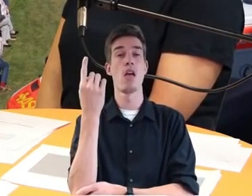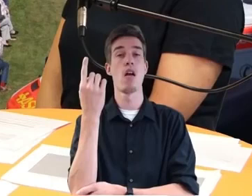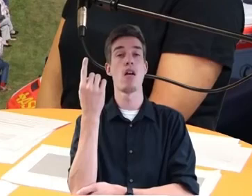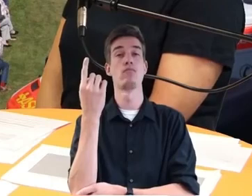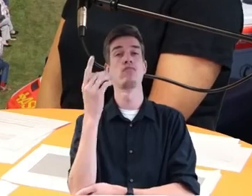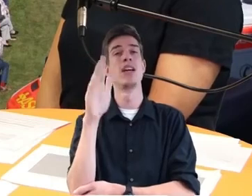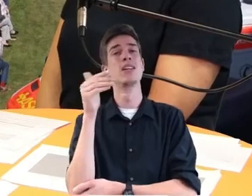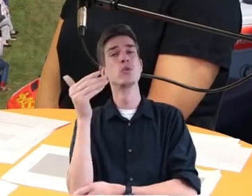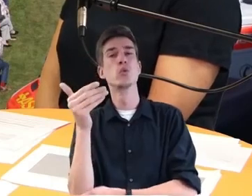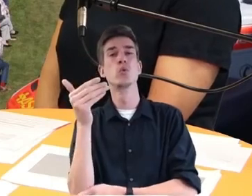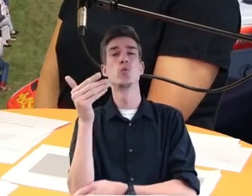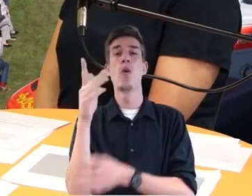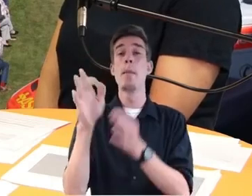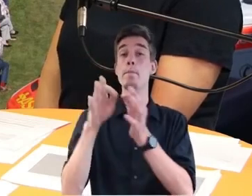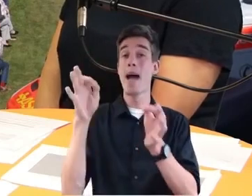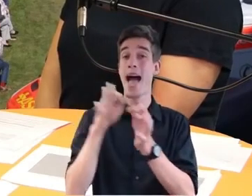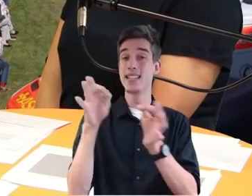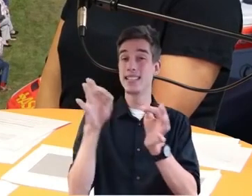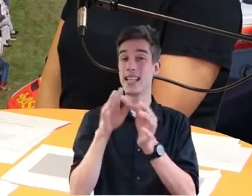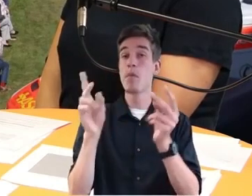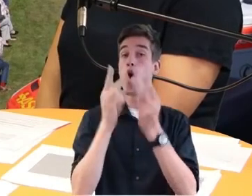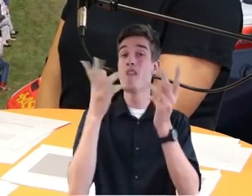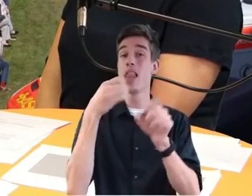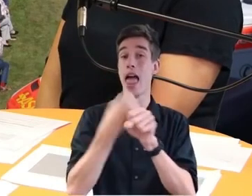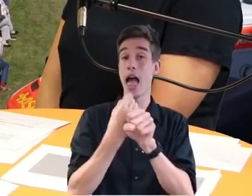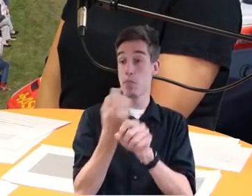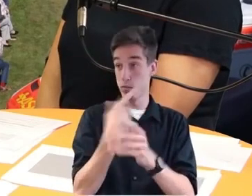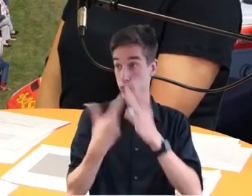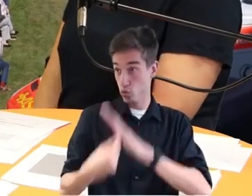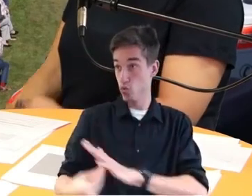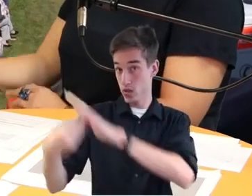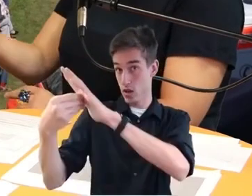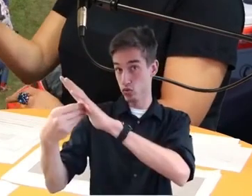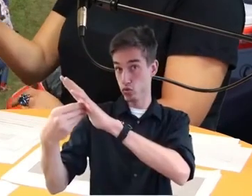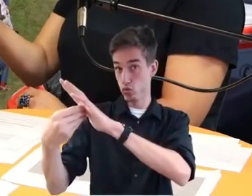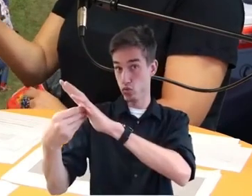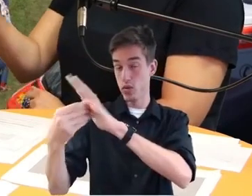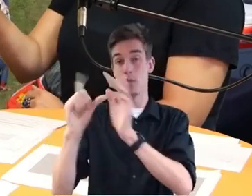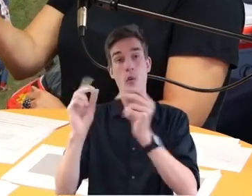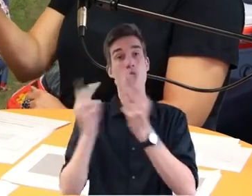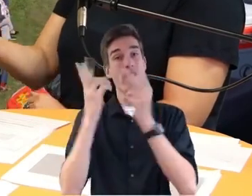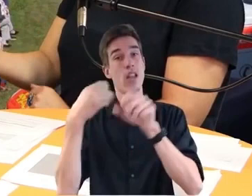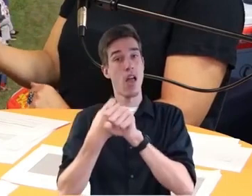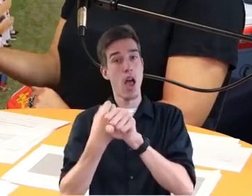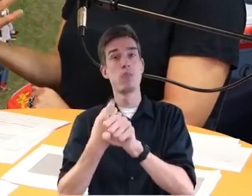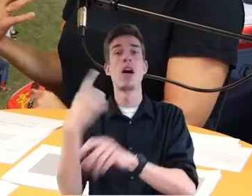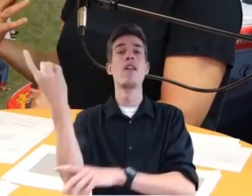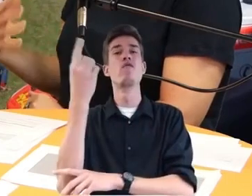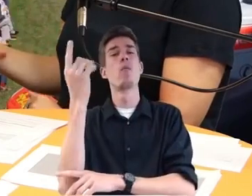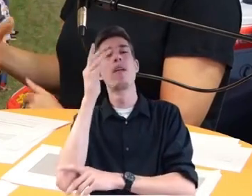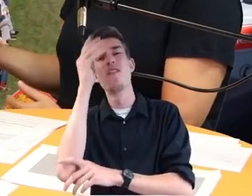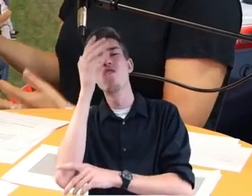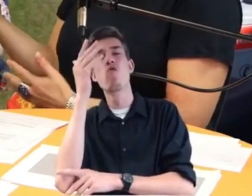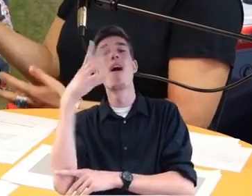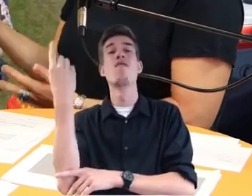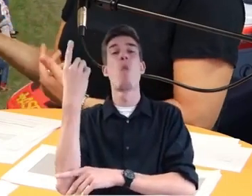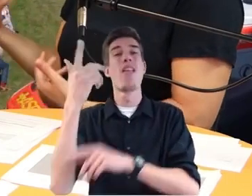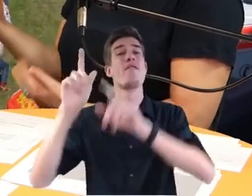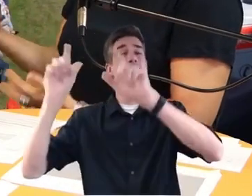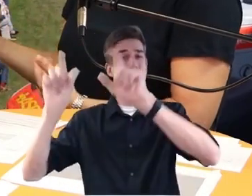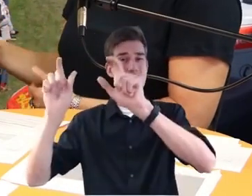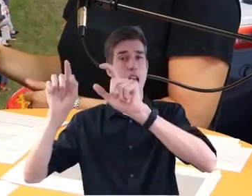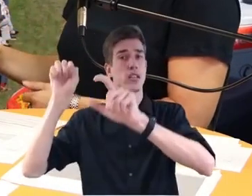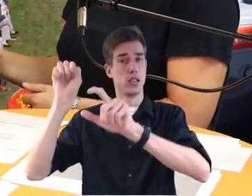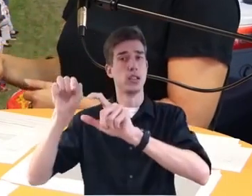so Maßnahmen der Presseöffentlichkeitsarbeit unterstützen. Das heißt aber Öffentlichkeitsarbeit, wenn Feuerwehren zum Beispiel ein Feuerwehrfest haben, also ab